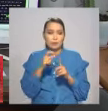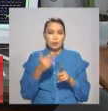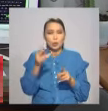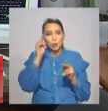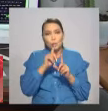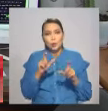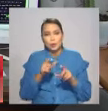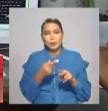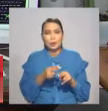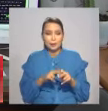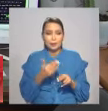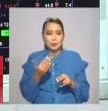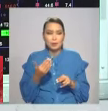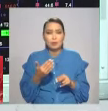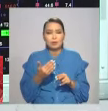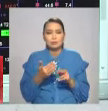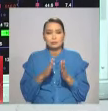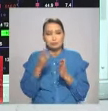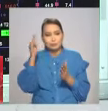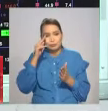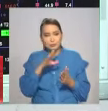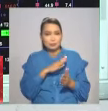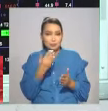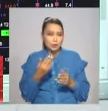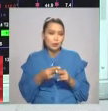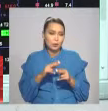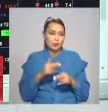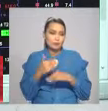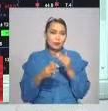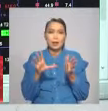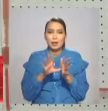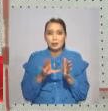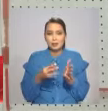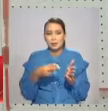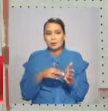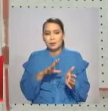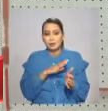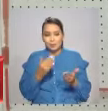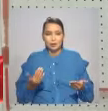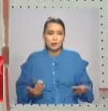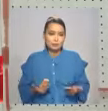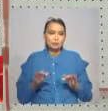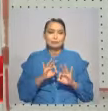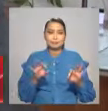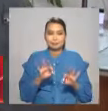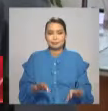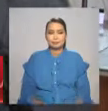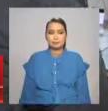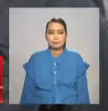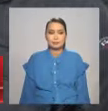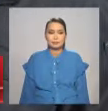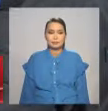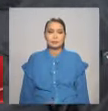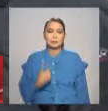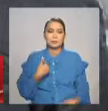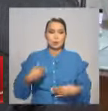школьнику Вите поступить в технический институт посоветовал сосед Юра. Он, кстати, и был энергетиком, о своем выборе не жалею, рассказывает мужчина. Вот он мне